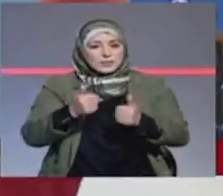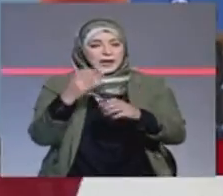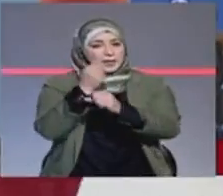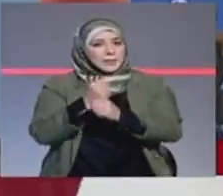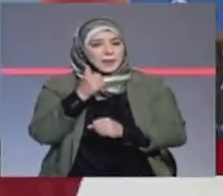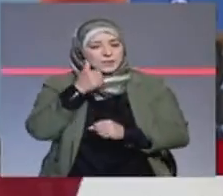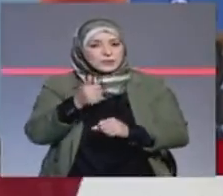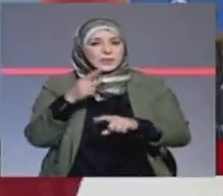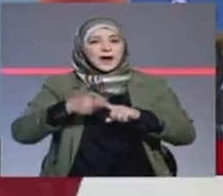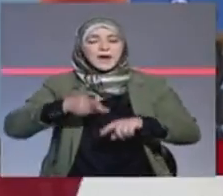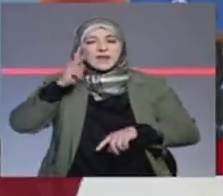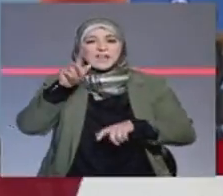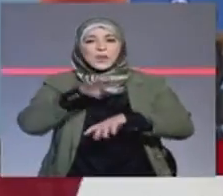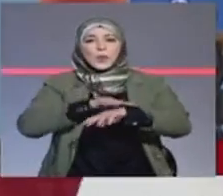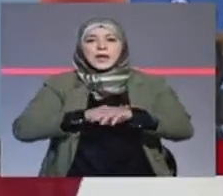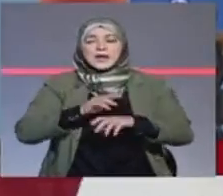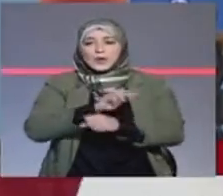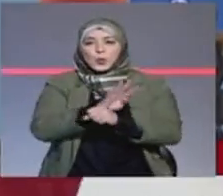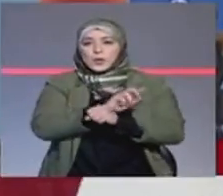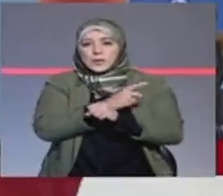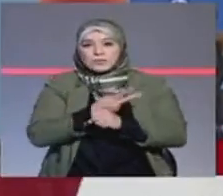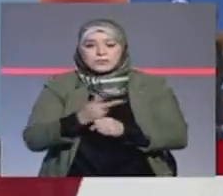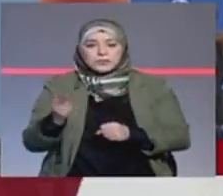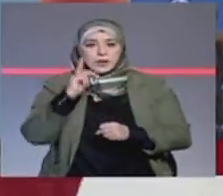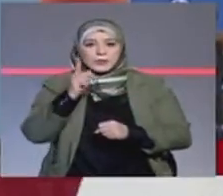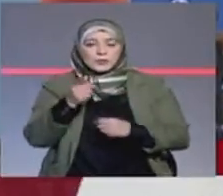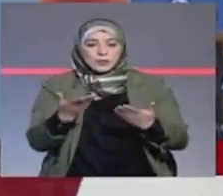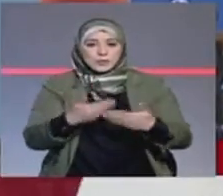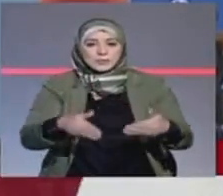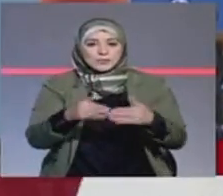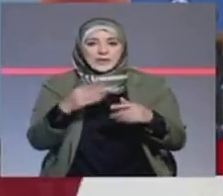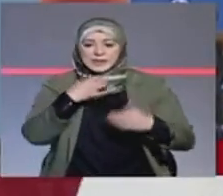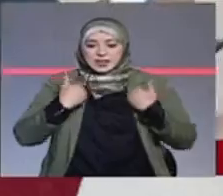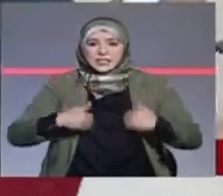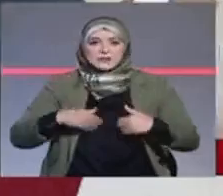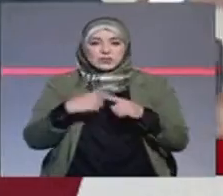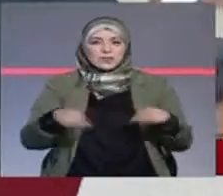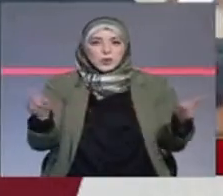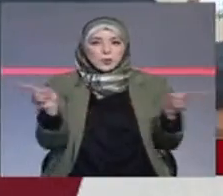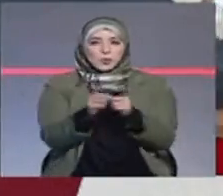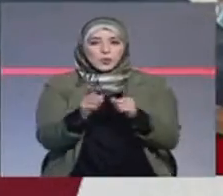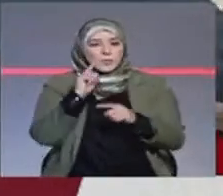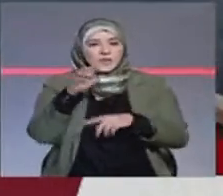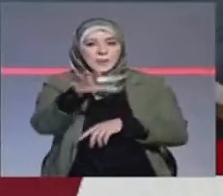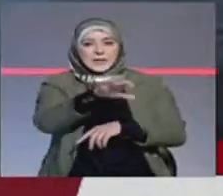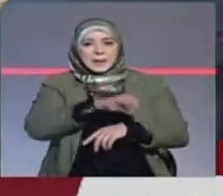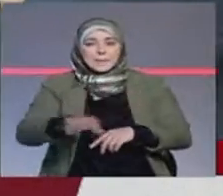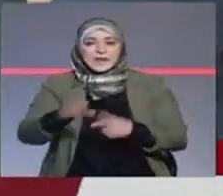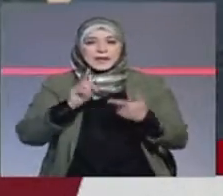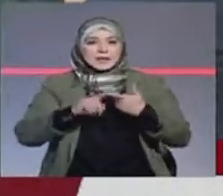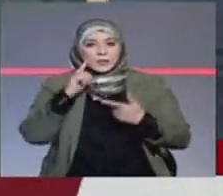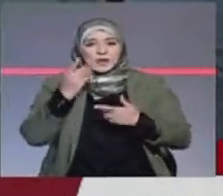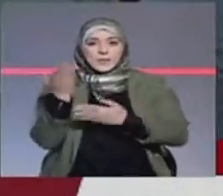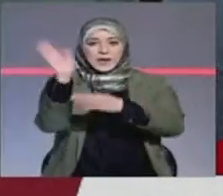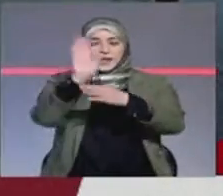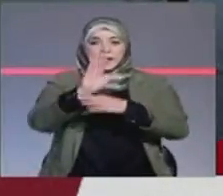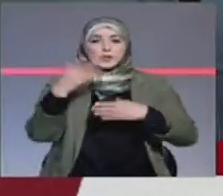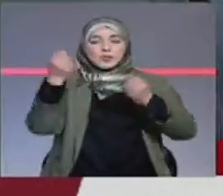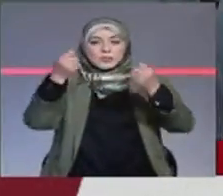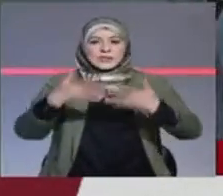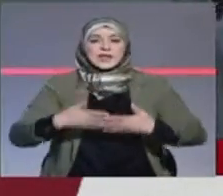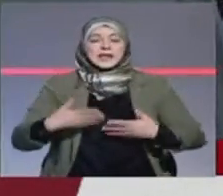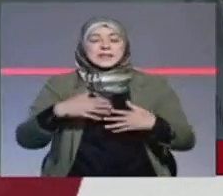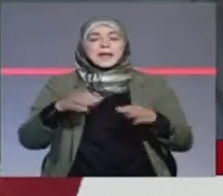الولايات الأشد انتشارا للوباء وللسلالات المتحورة، وسط ضعف المناعة الجماعية في بعض المناطق وفق ما أظهرته نتائج دراسة